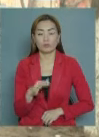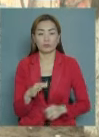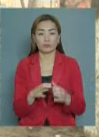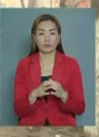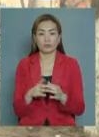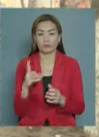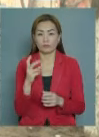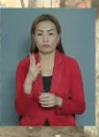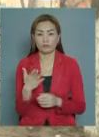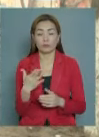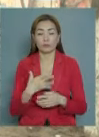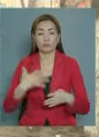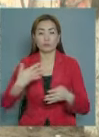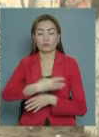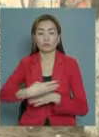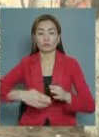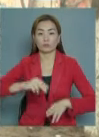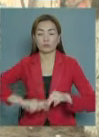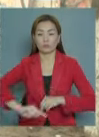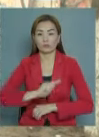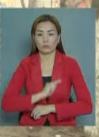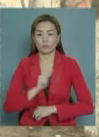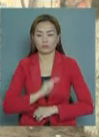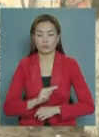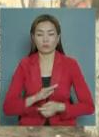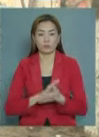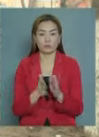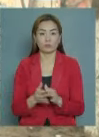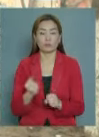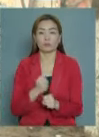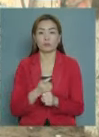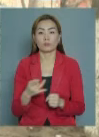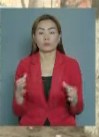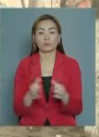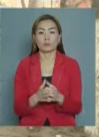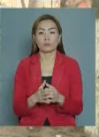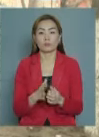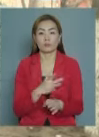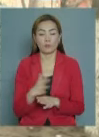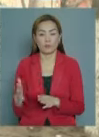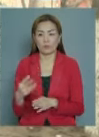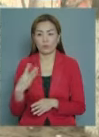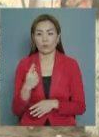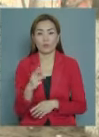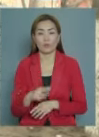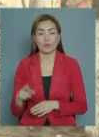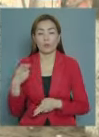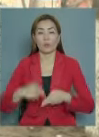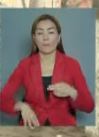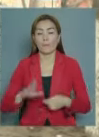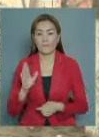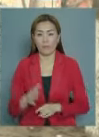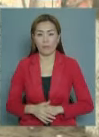ауданындағы 100 пәтерлік 5 қатарлы 3 тұрғын үйдің құрылыс жұмыстары бойынша келісімшартқа сәйкес мердігер мекеме ағымдағы жылдың 31 қаңтарында аяқтауы